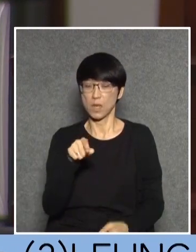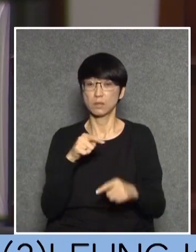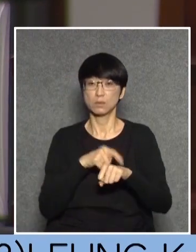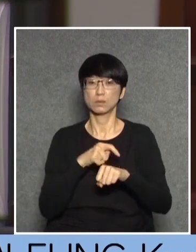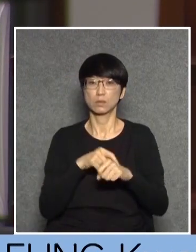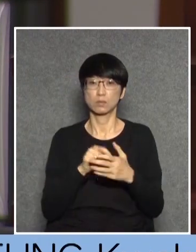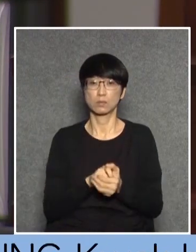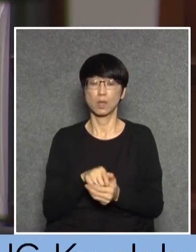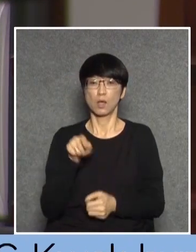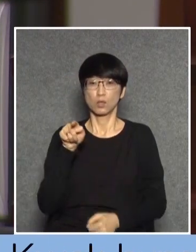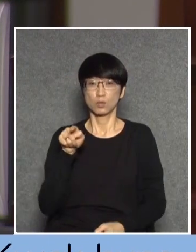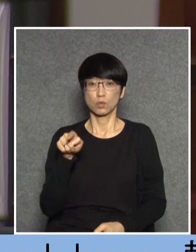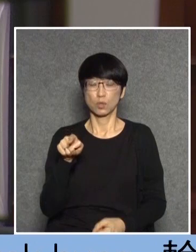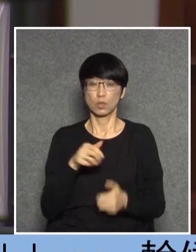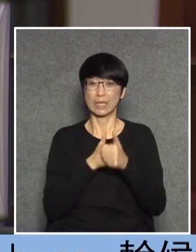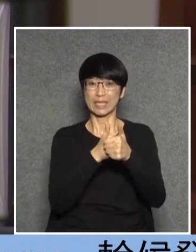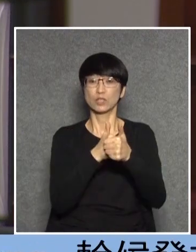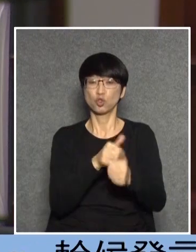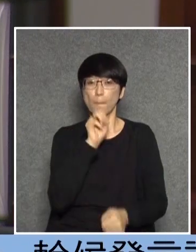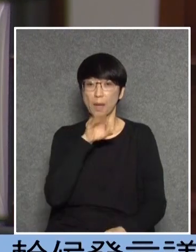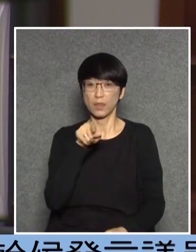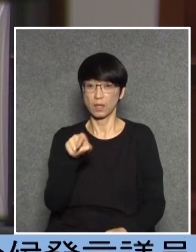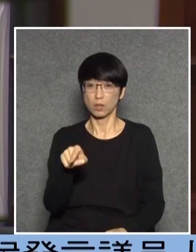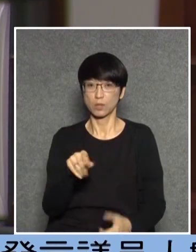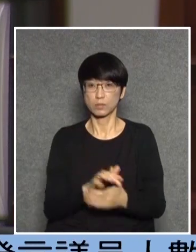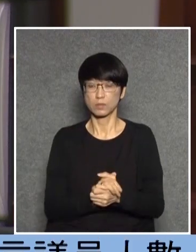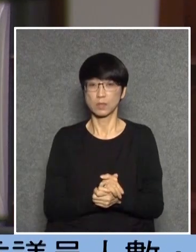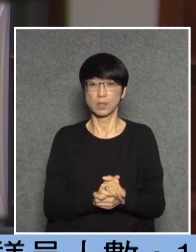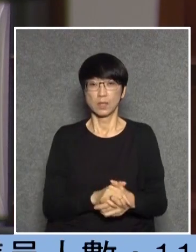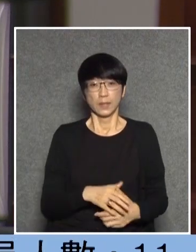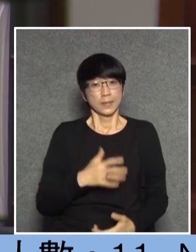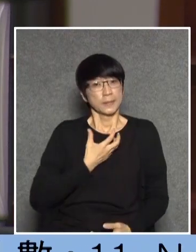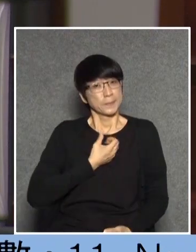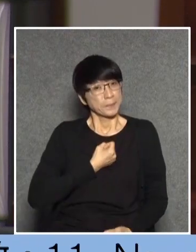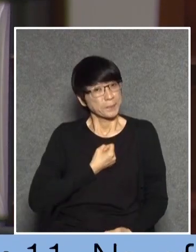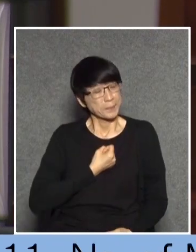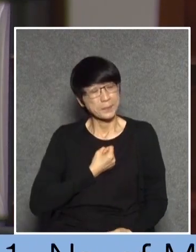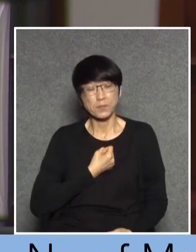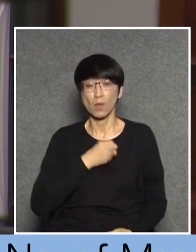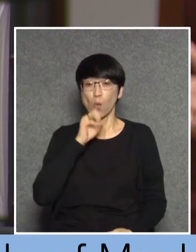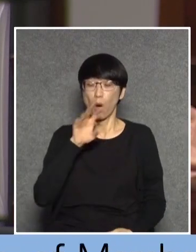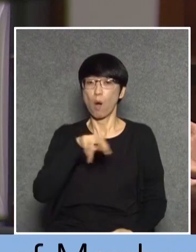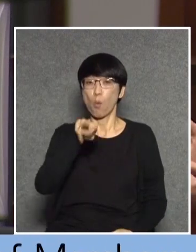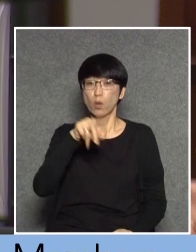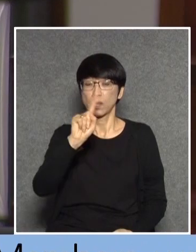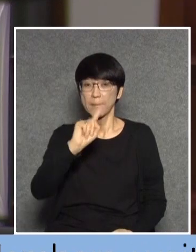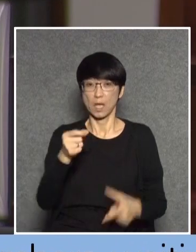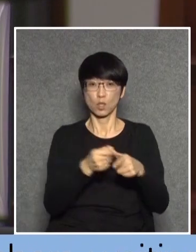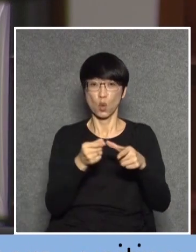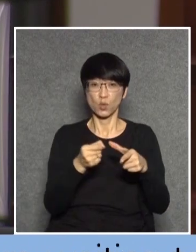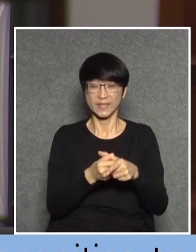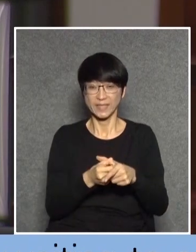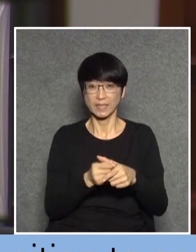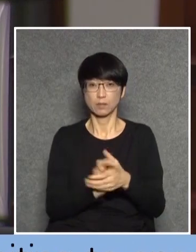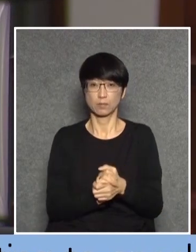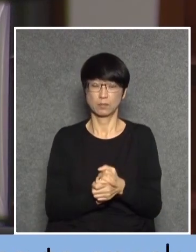佢先至仲要喺我跟進問題嘅時候，佢先至心不甘情不願話俾我哋聽，揾咗邊間公司，仲係講